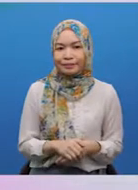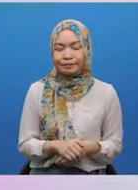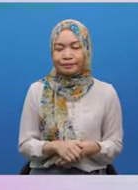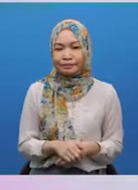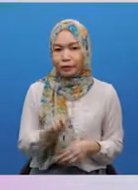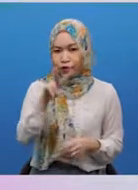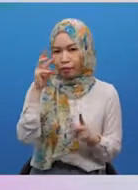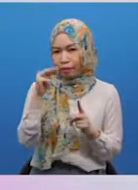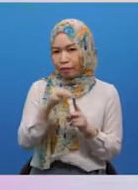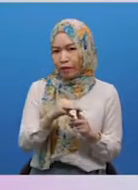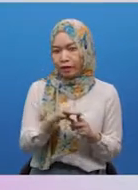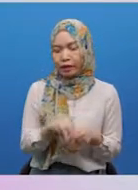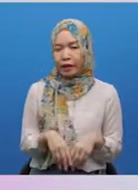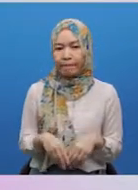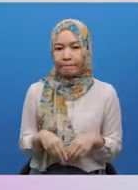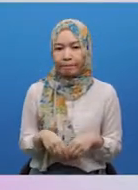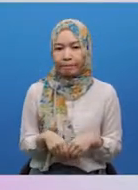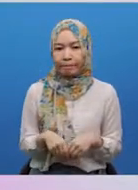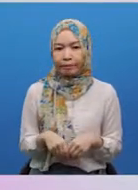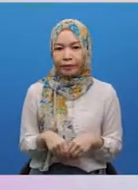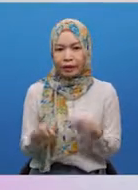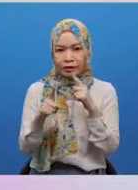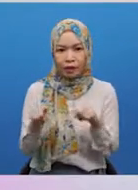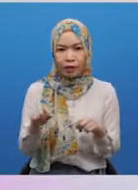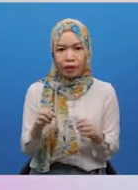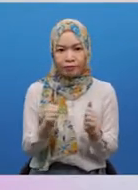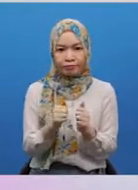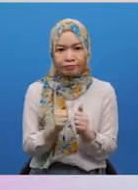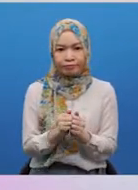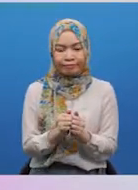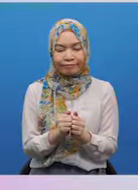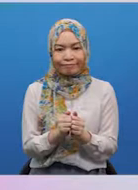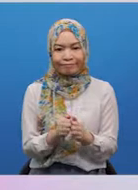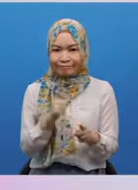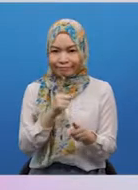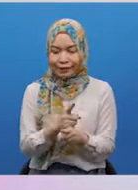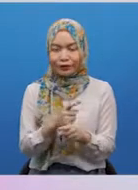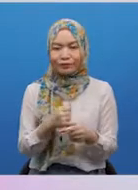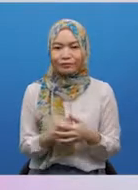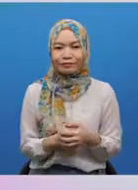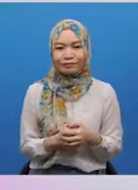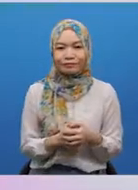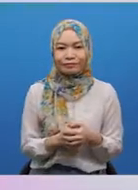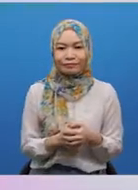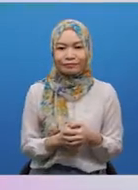Pelajar boleh menjawab soalan ini dengan merujuk nota yang telah dicatat tadi.